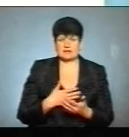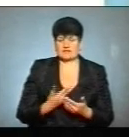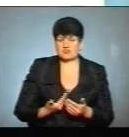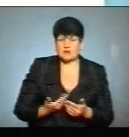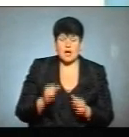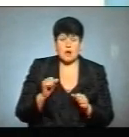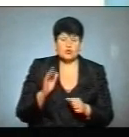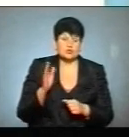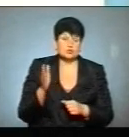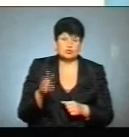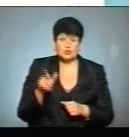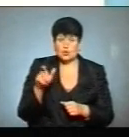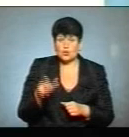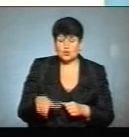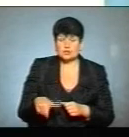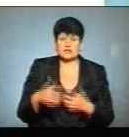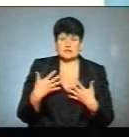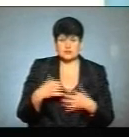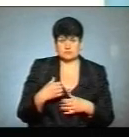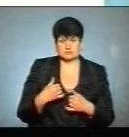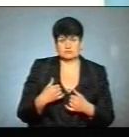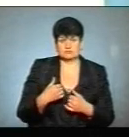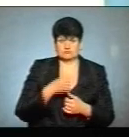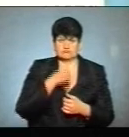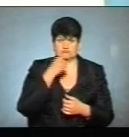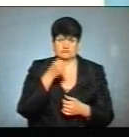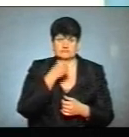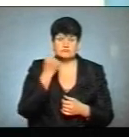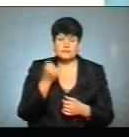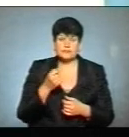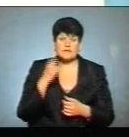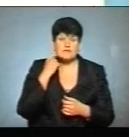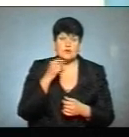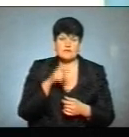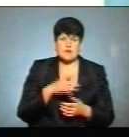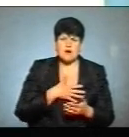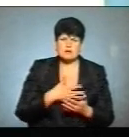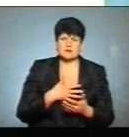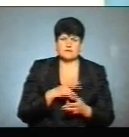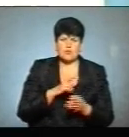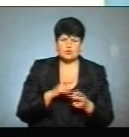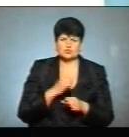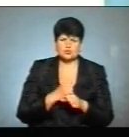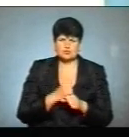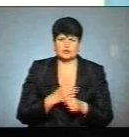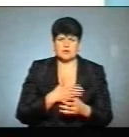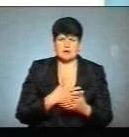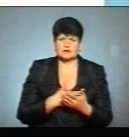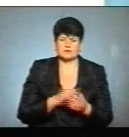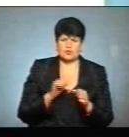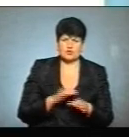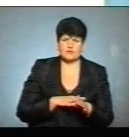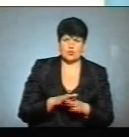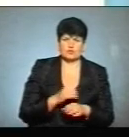бути людина такого вже поважного трошечки віку, але вона все-таки активна в пошуку роботи, вона активно може виконувати